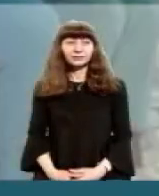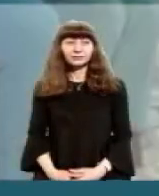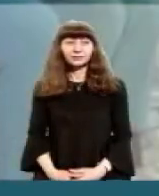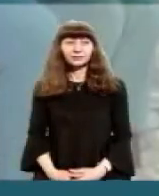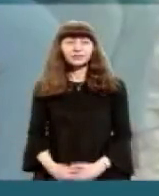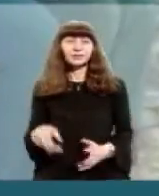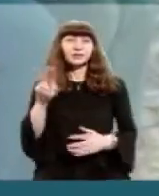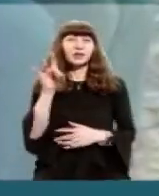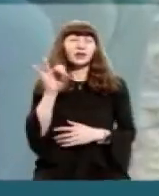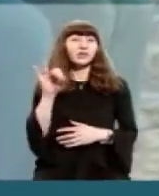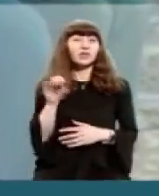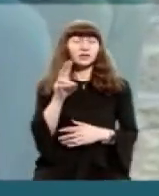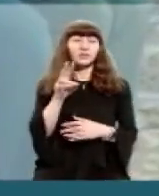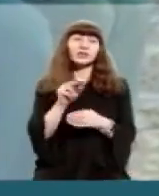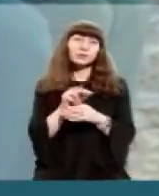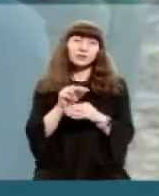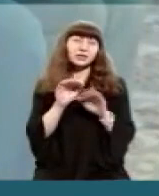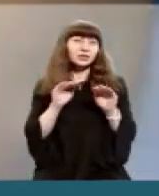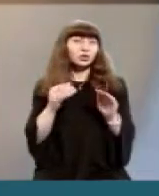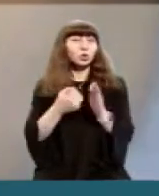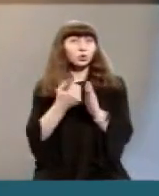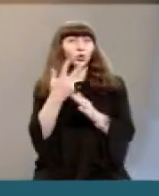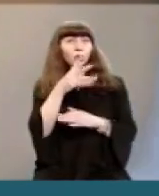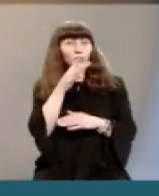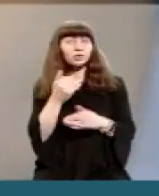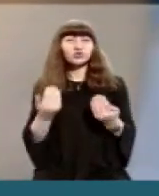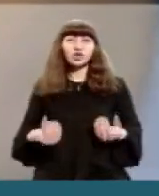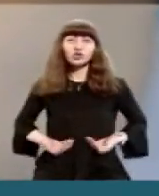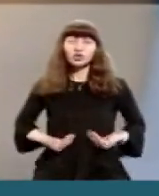В «Дельфине» воспитывают детей до 3 лет. Сегодня в доме ребенка живут более